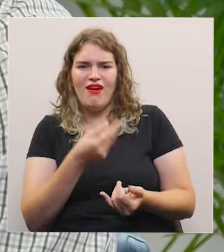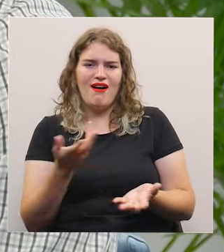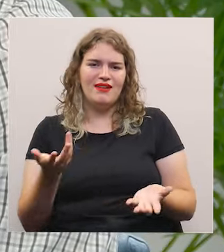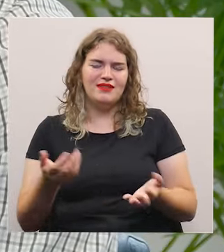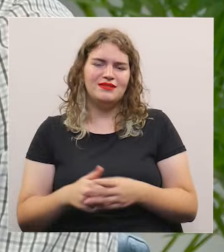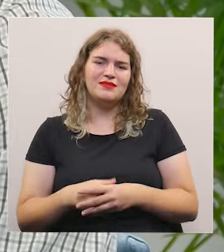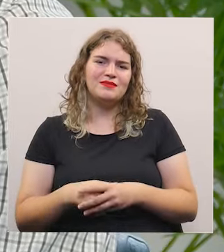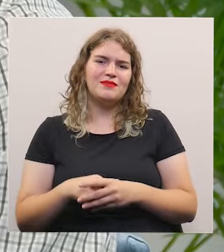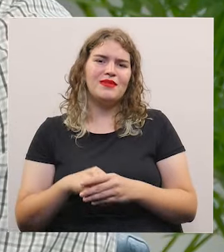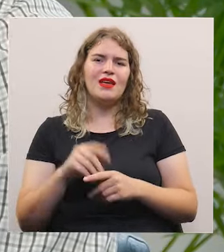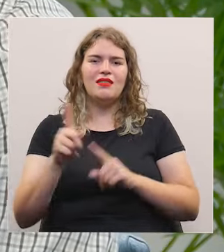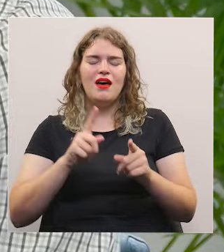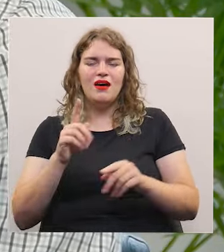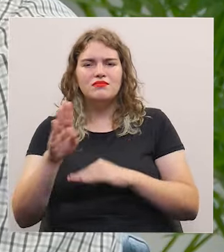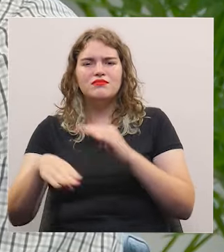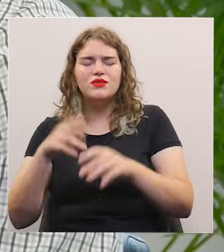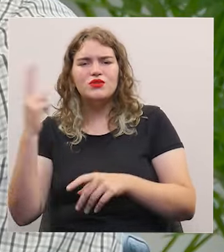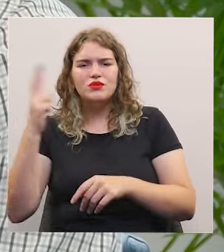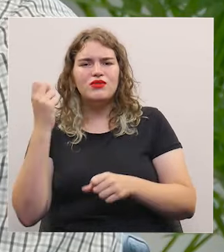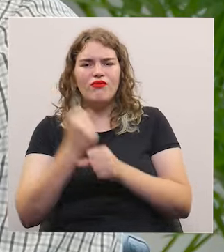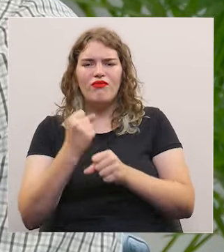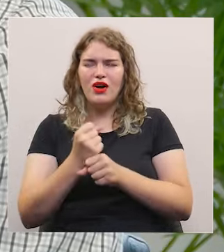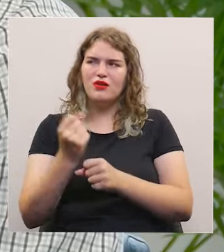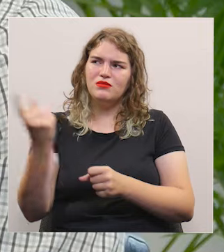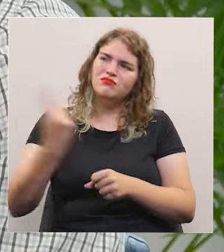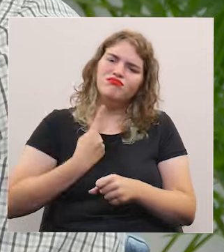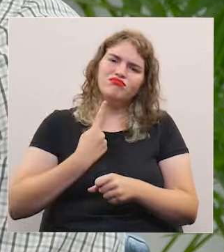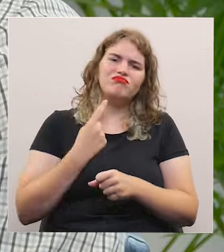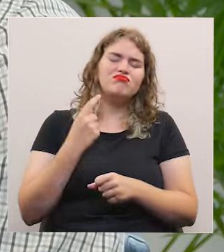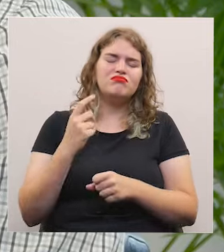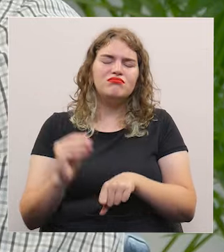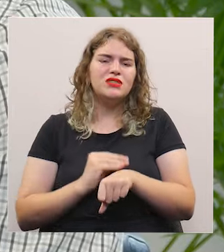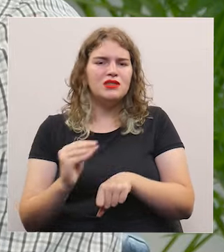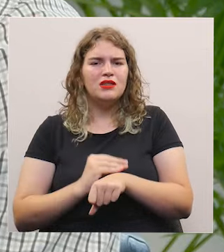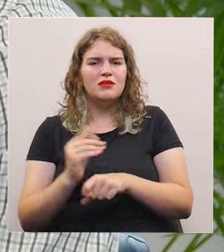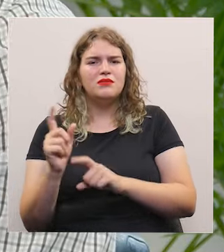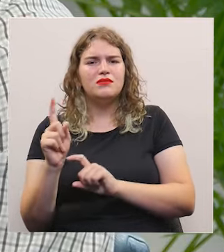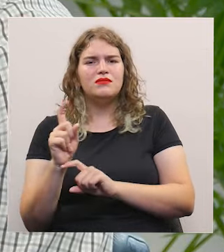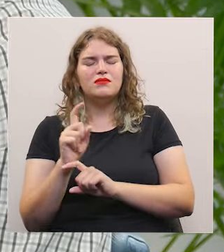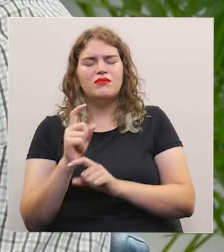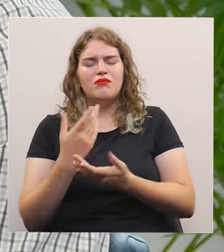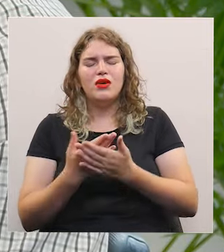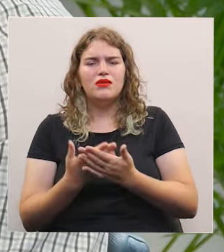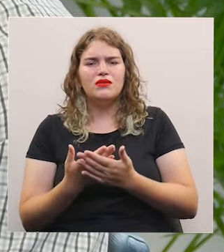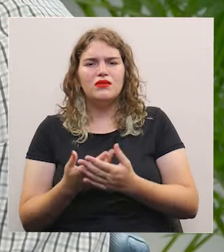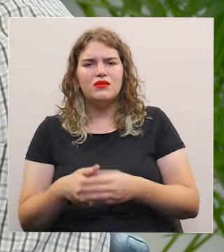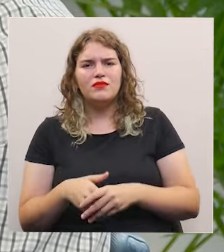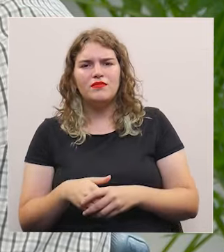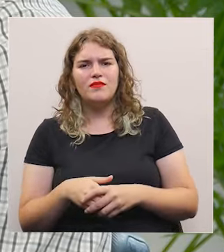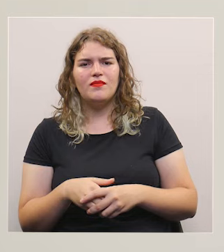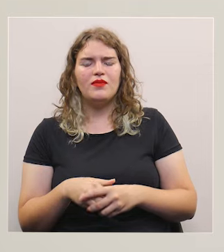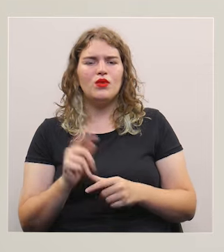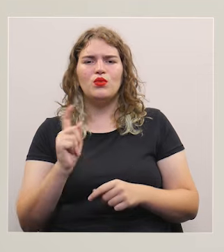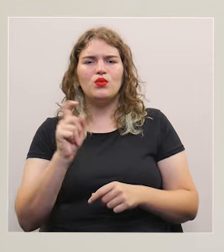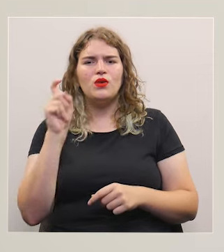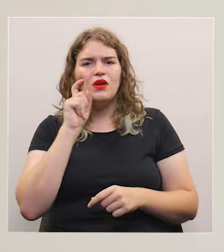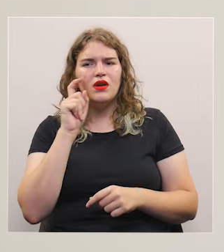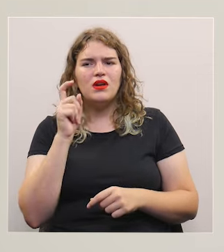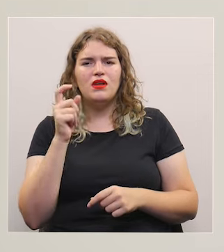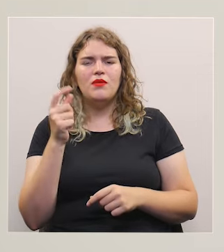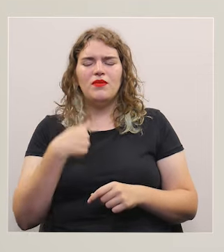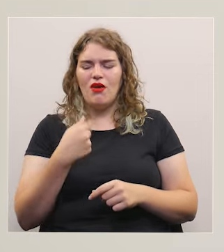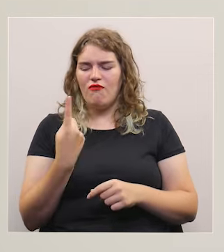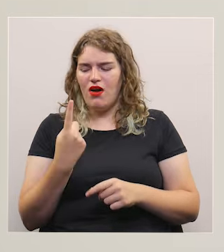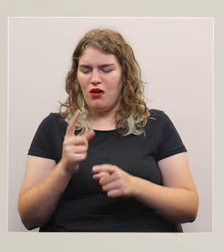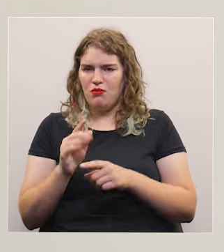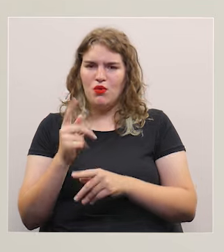pas către Dumnezeu? Și eu dacă fac un pas către Dumnezeu, Dumnezeu vine kilometri înspre noi. Pentru că Nu cred că o să fie...